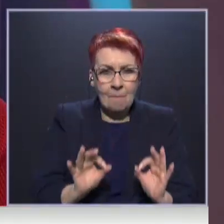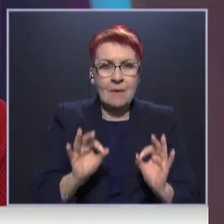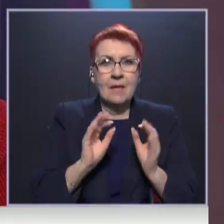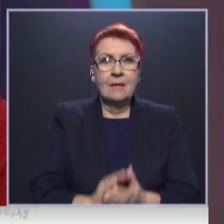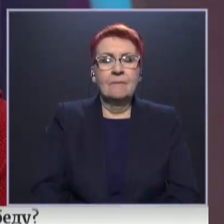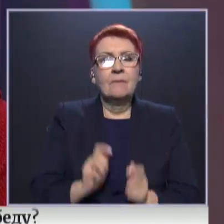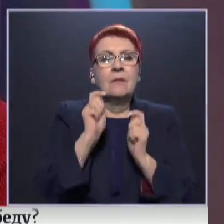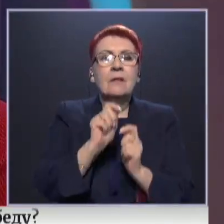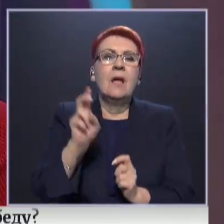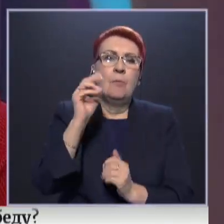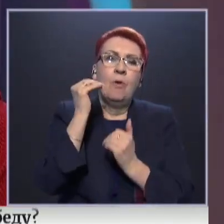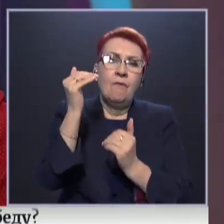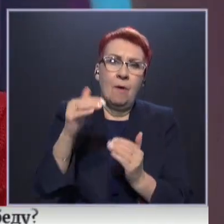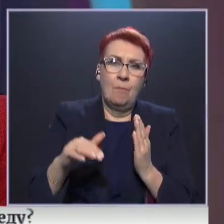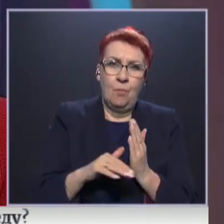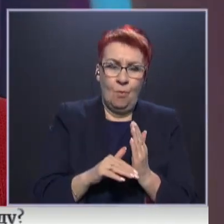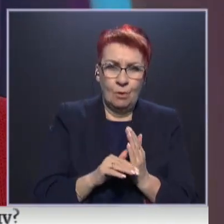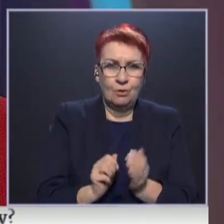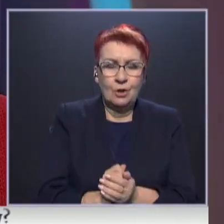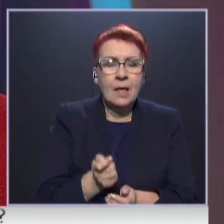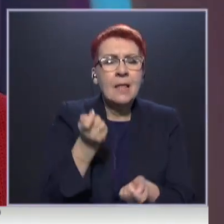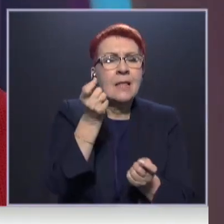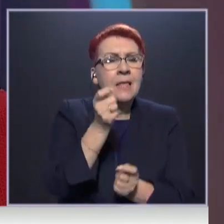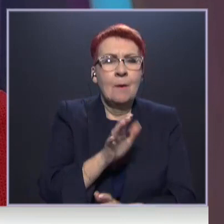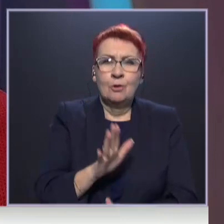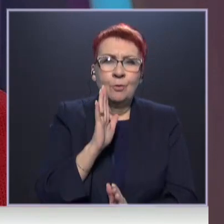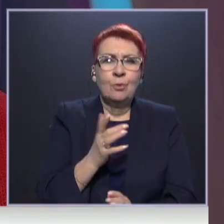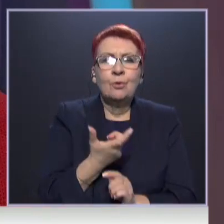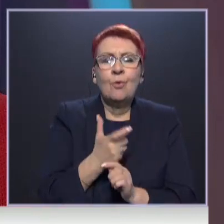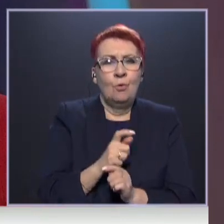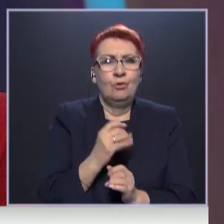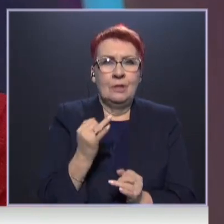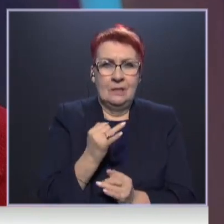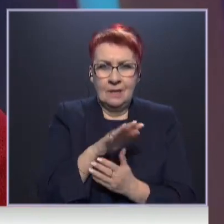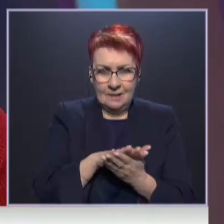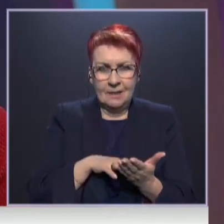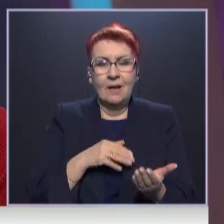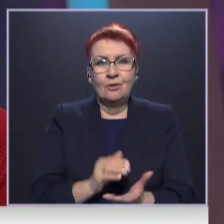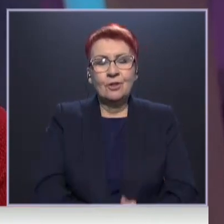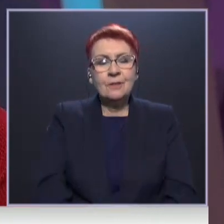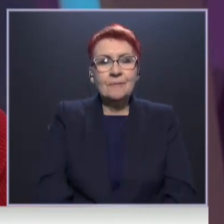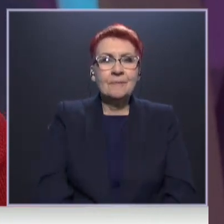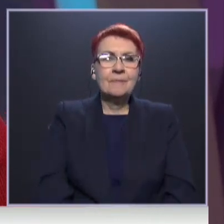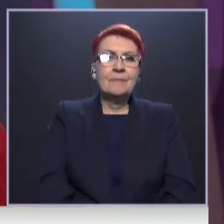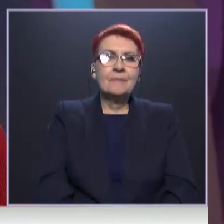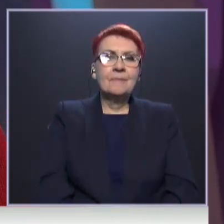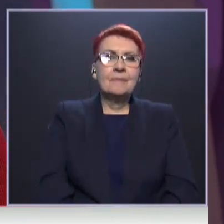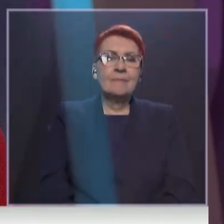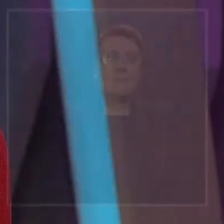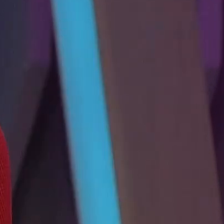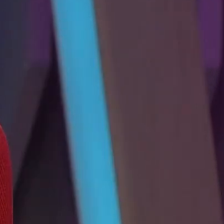Аминь. Ой, дай Бог вам помощи. Друзья, но мы сейчас прервемся на саменькую, такую маленькую, коротенькую паузу. Сразу после вернемся. Ждем ваших